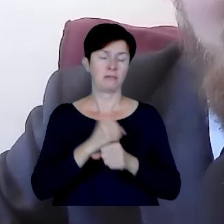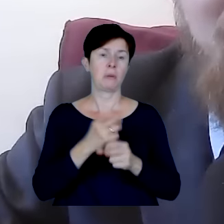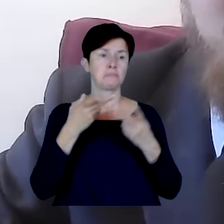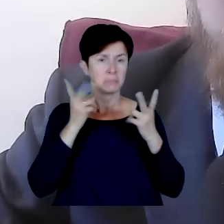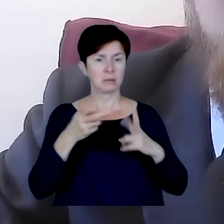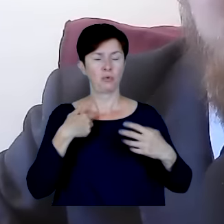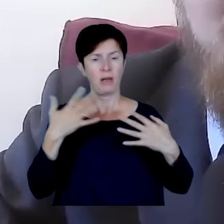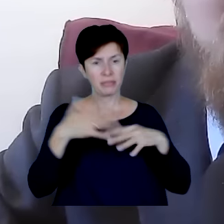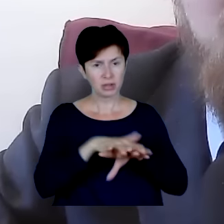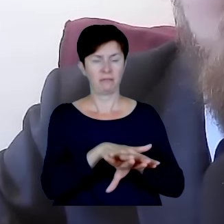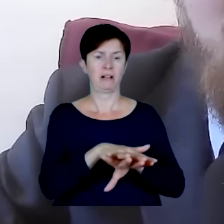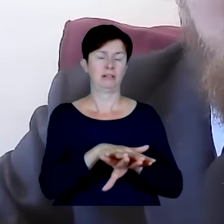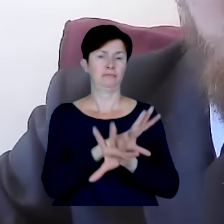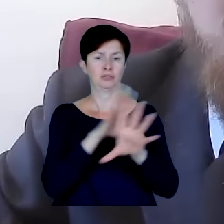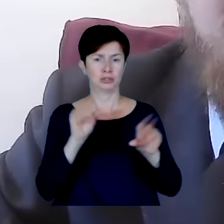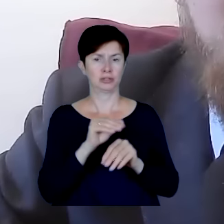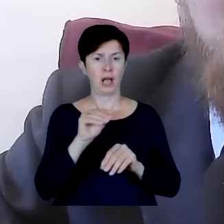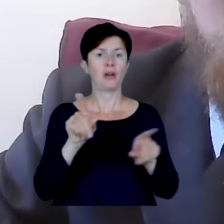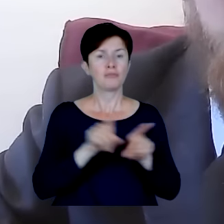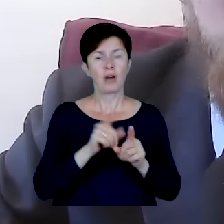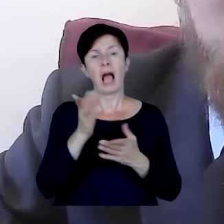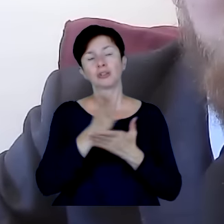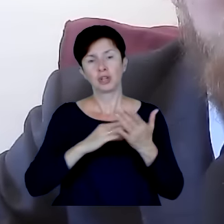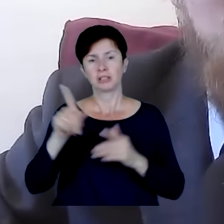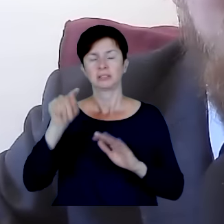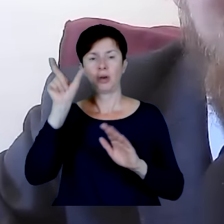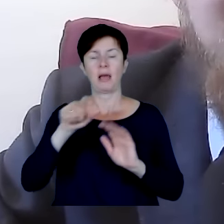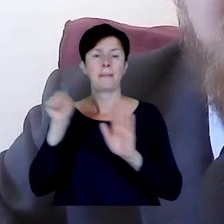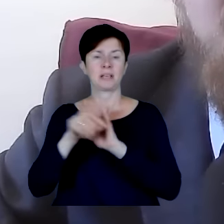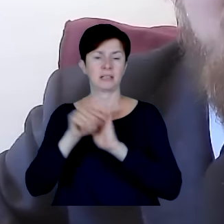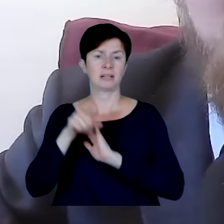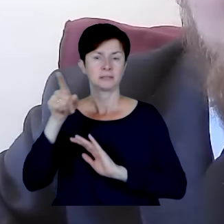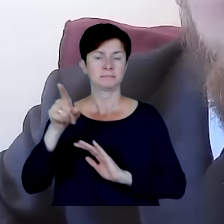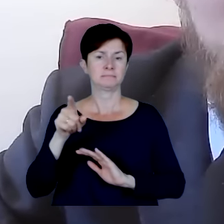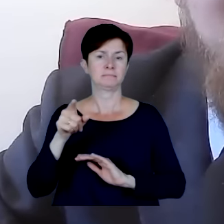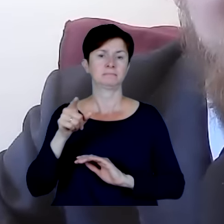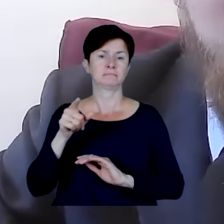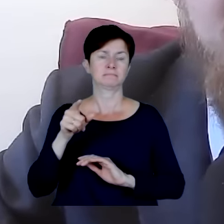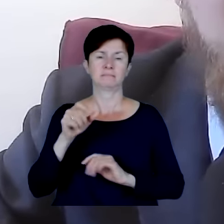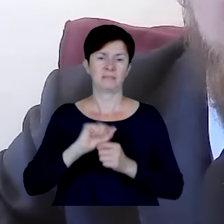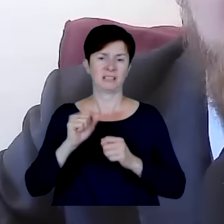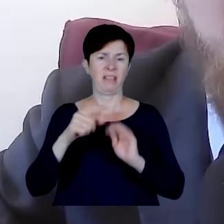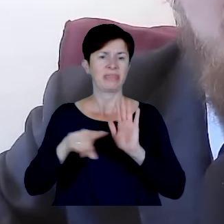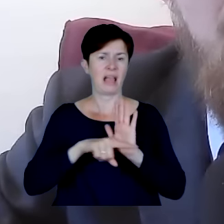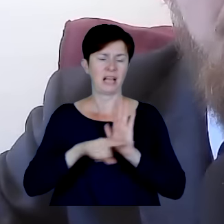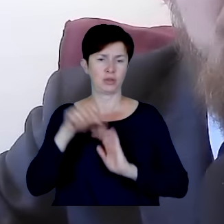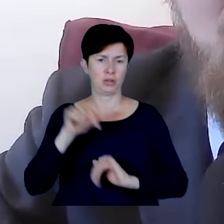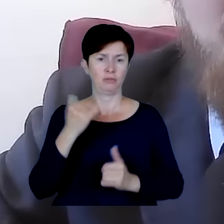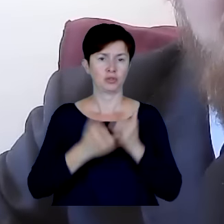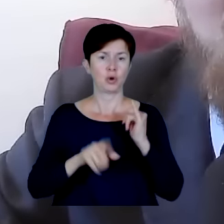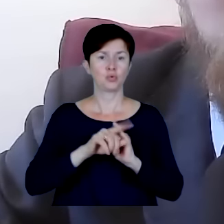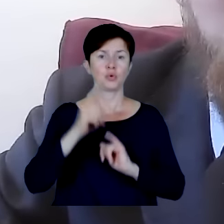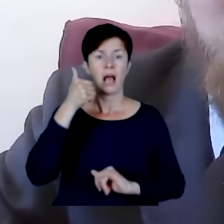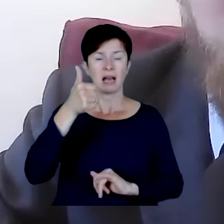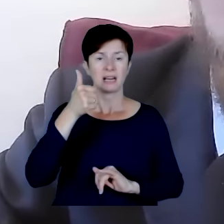nawet asymilowali, a byli imigranci, którzy po prostu, koszt ich pobytu był negatywny, zwłaszcza, że jak już się raz kogoś sprowadzi, to